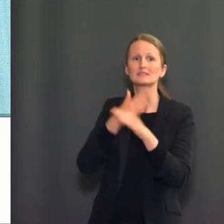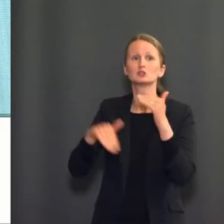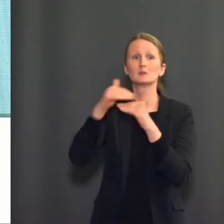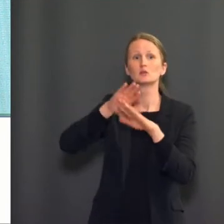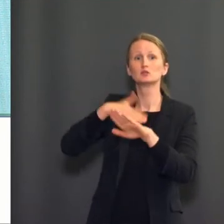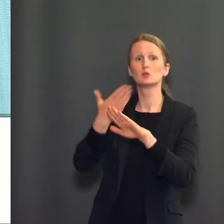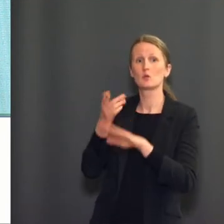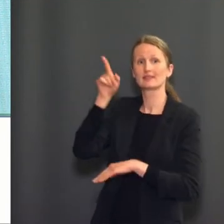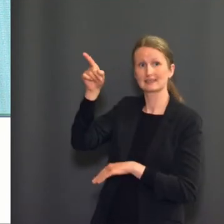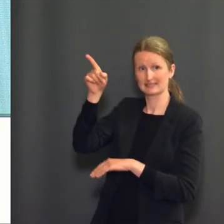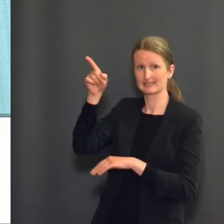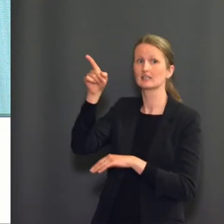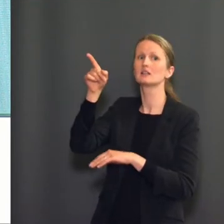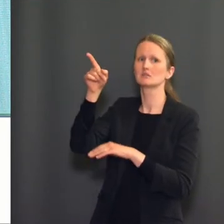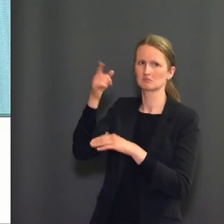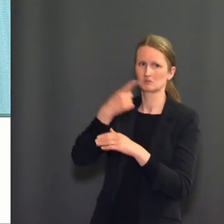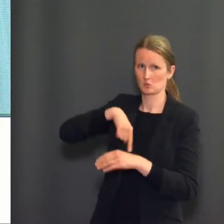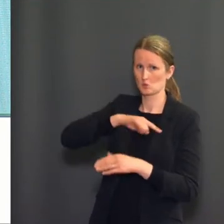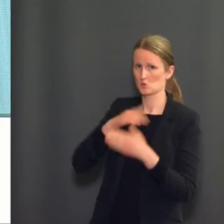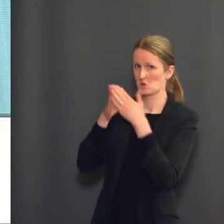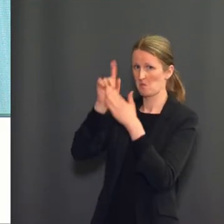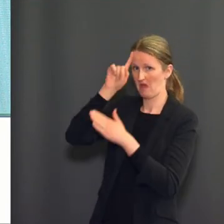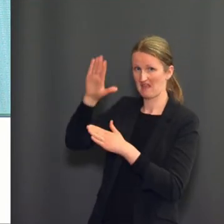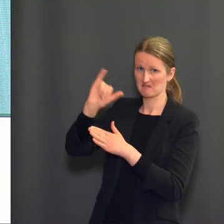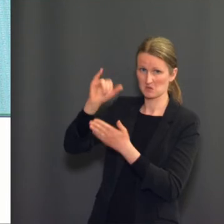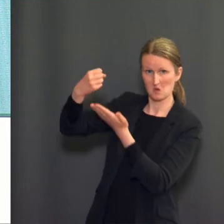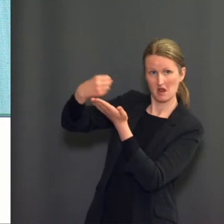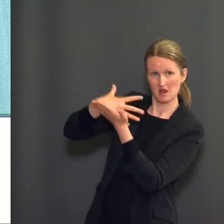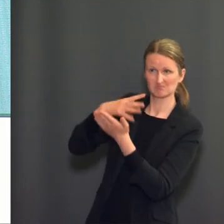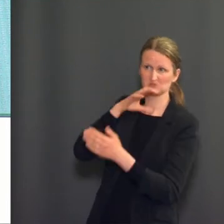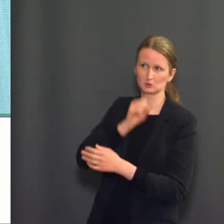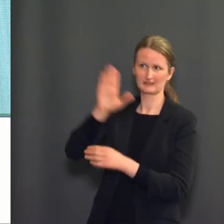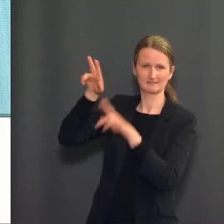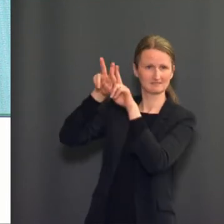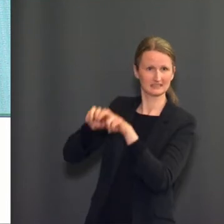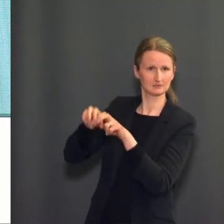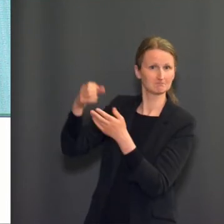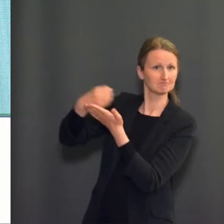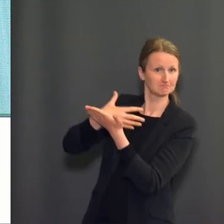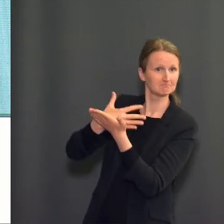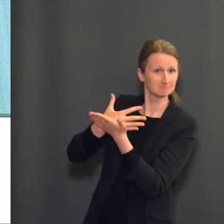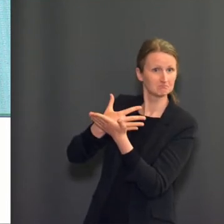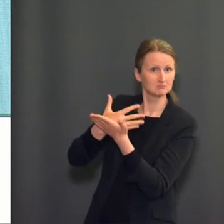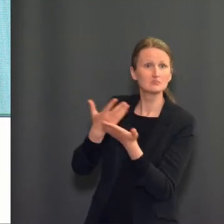question. Sur base de cet avis, la Task Force Vaccination formulera des